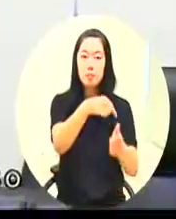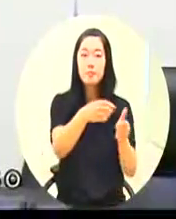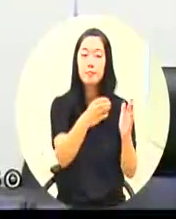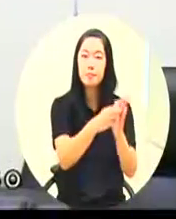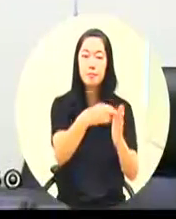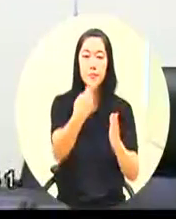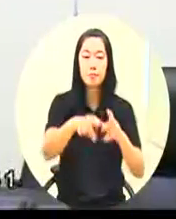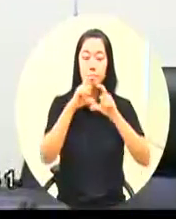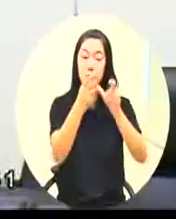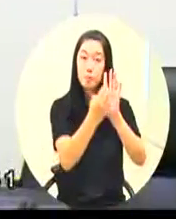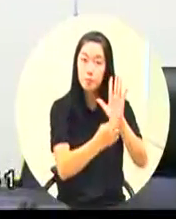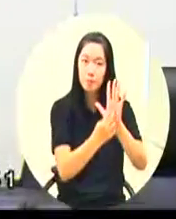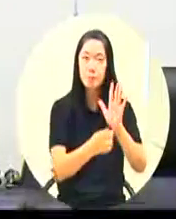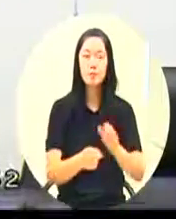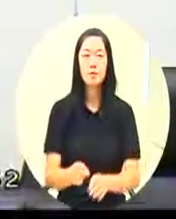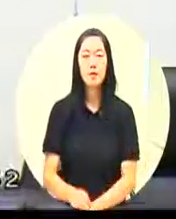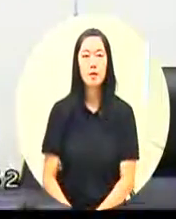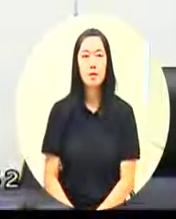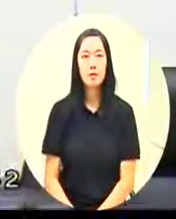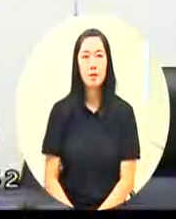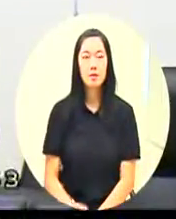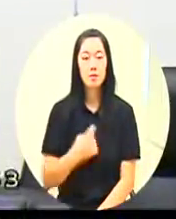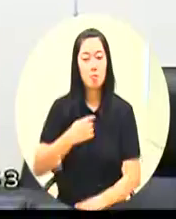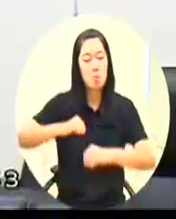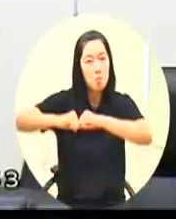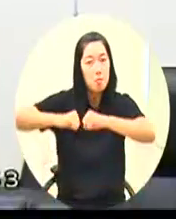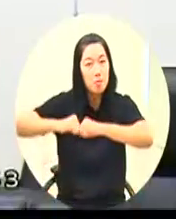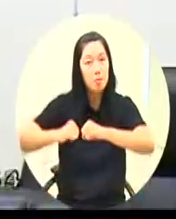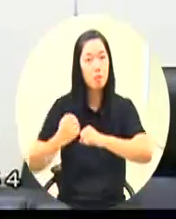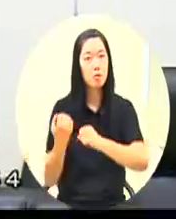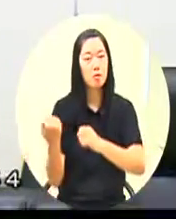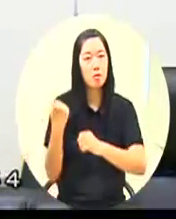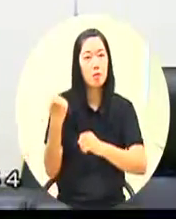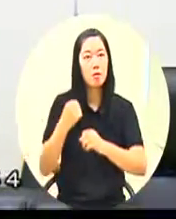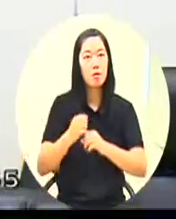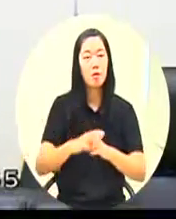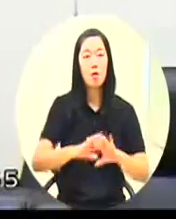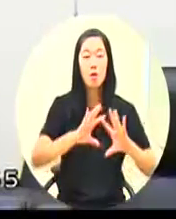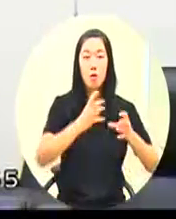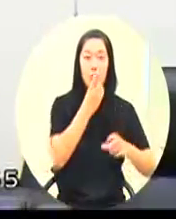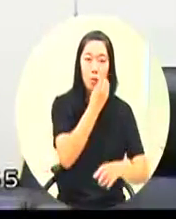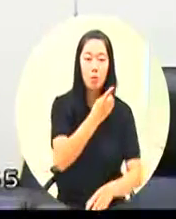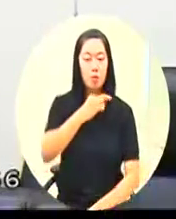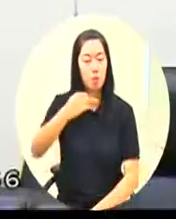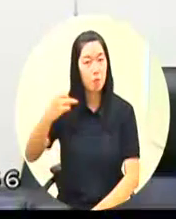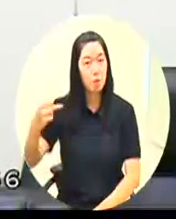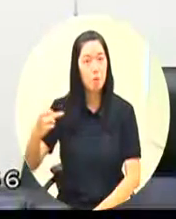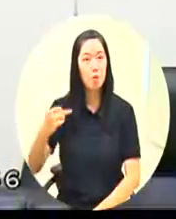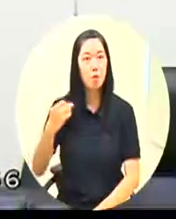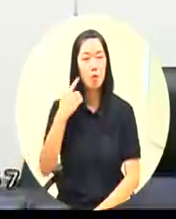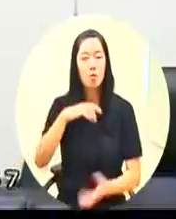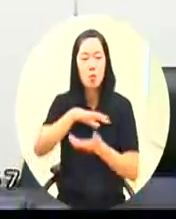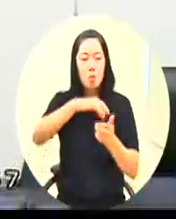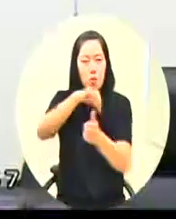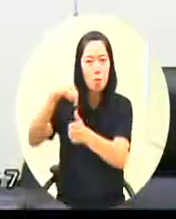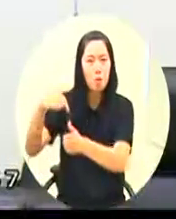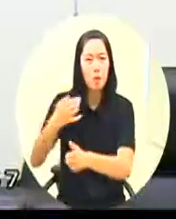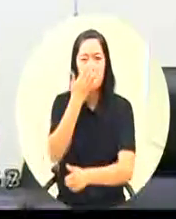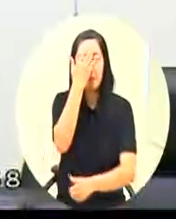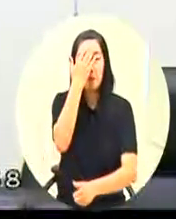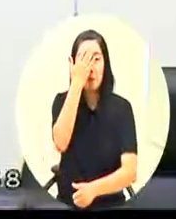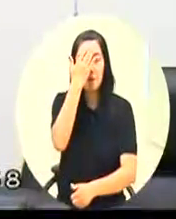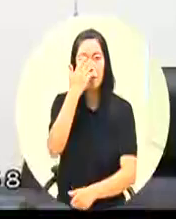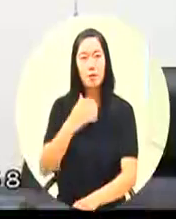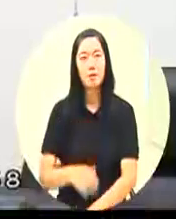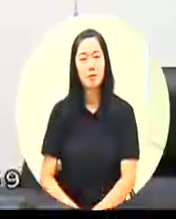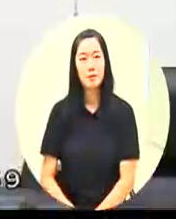些什么三 C， 我想我们的竞争力哈。国因素这个如果乱减很麻烦的哈，但是该处理的还是处理